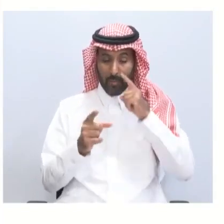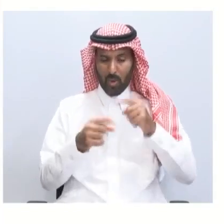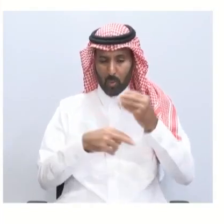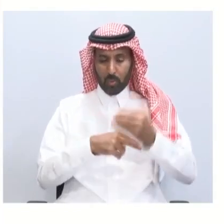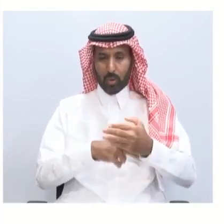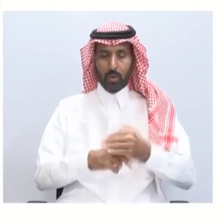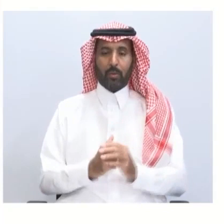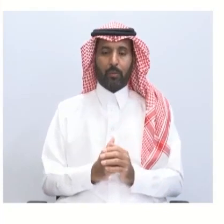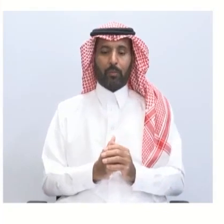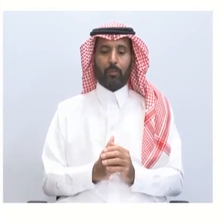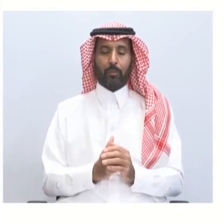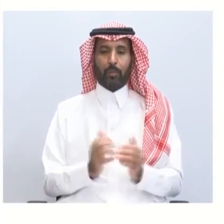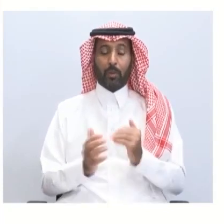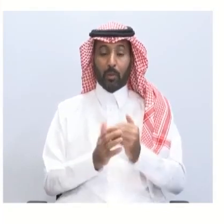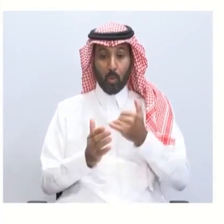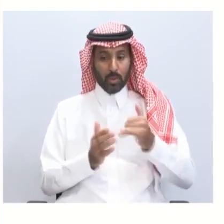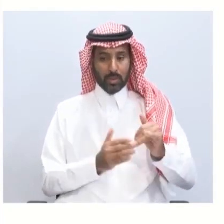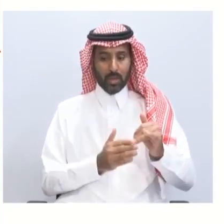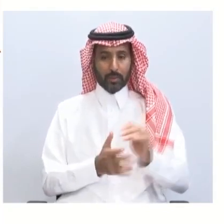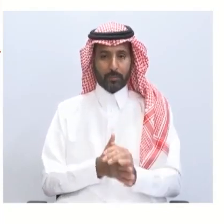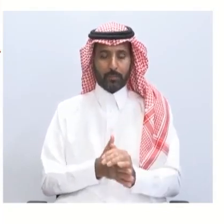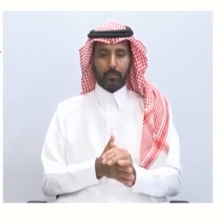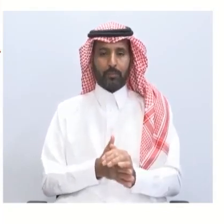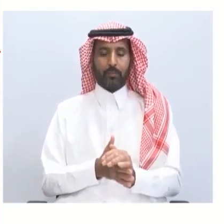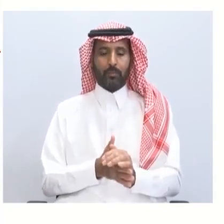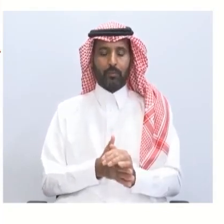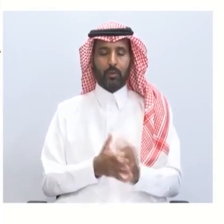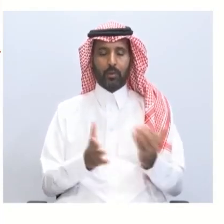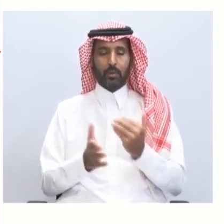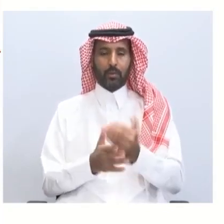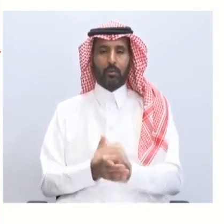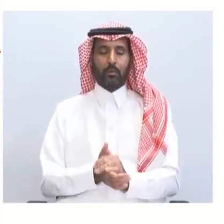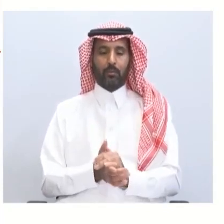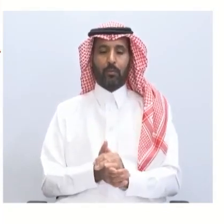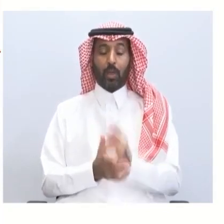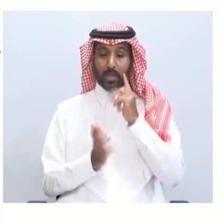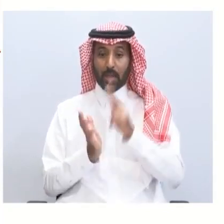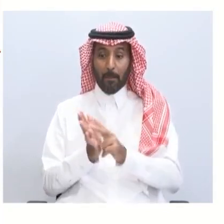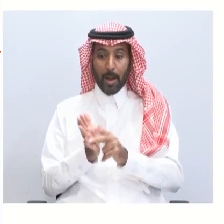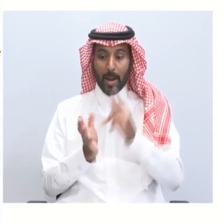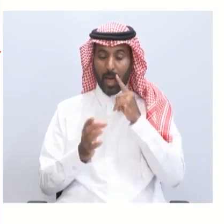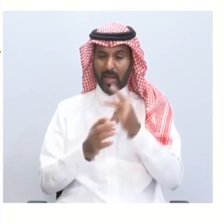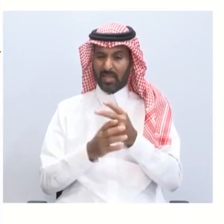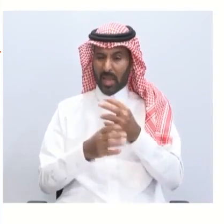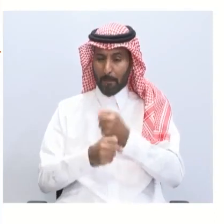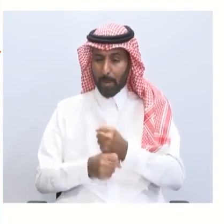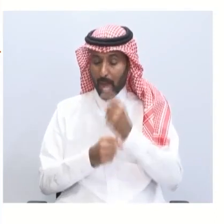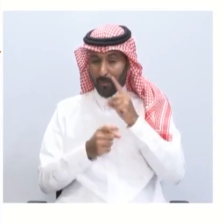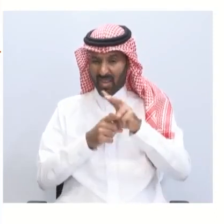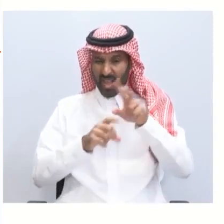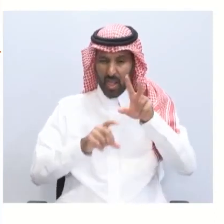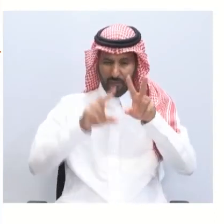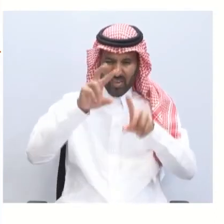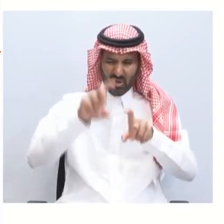الوقت كذلك من الوسائل ذكرنا استخدام برنامج مكافح الفيروسات على